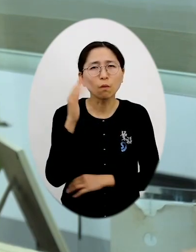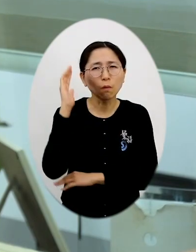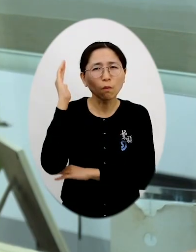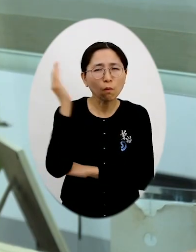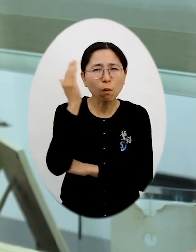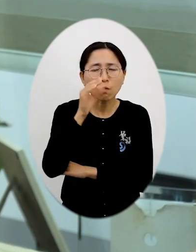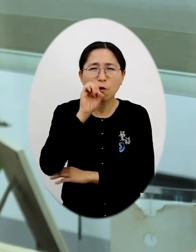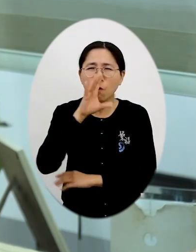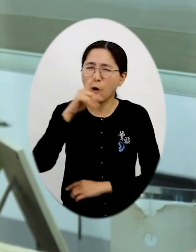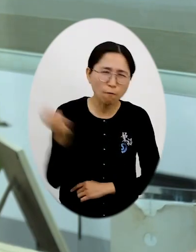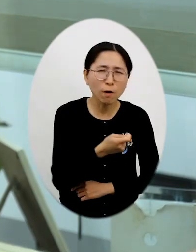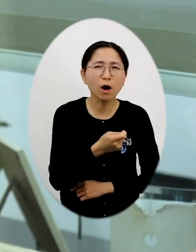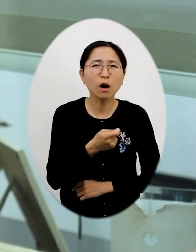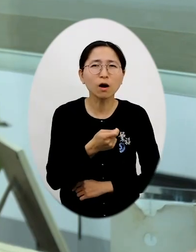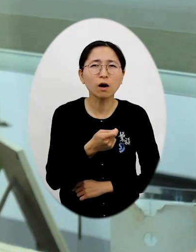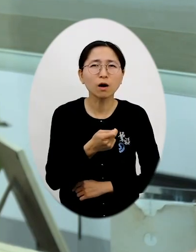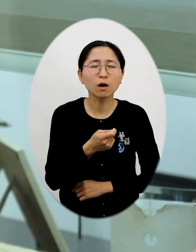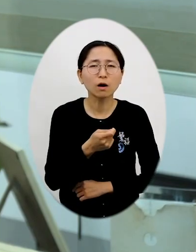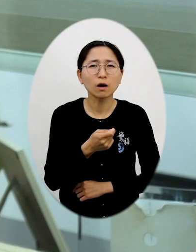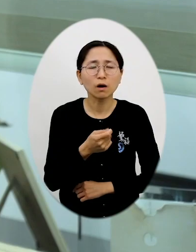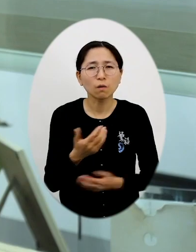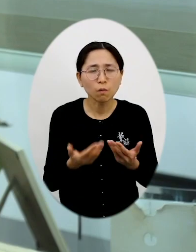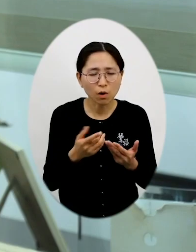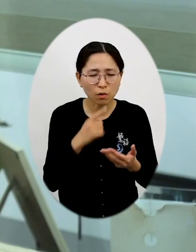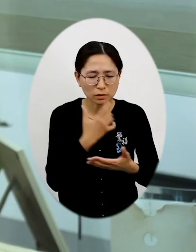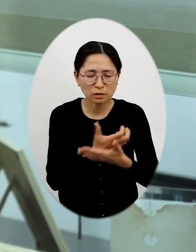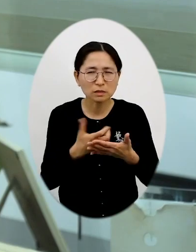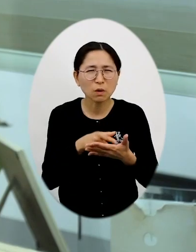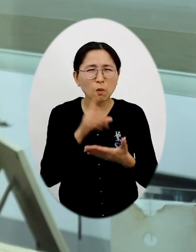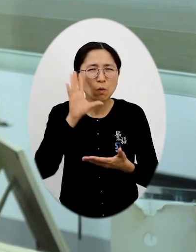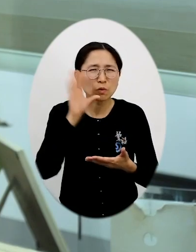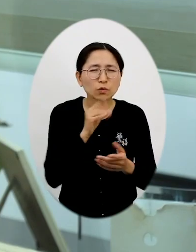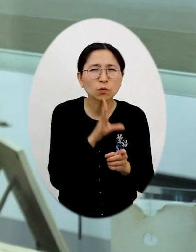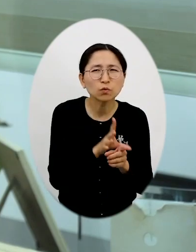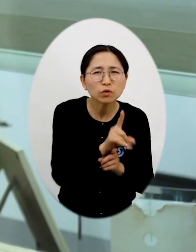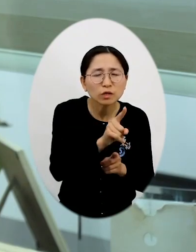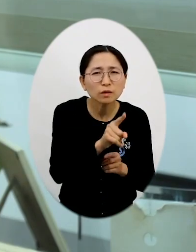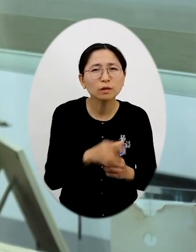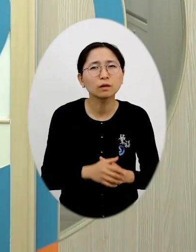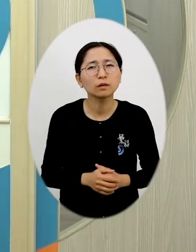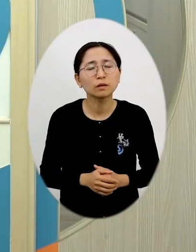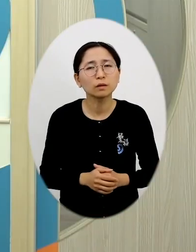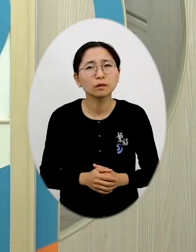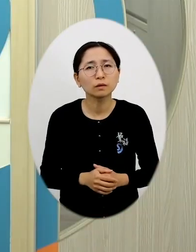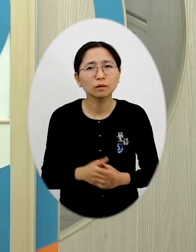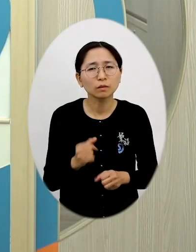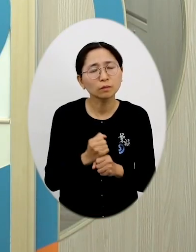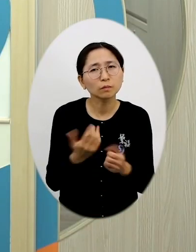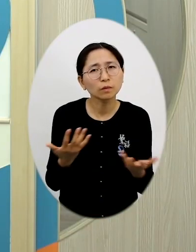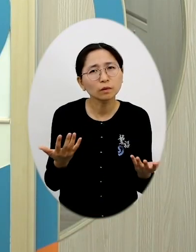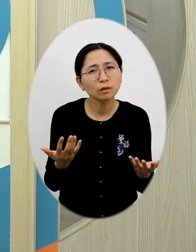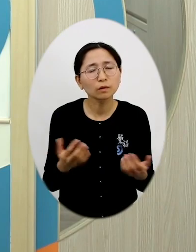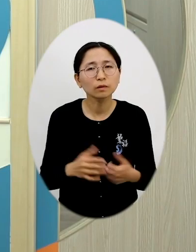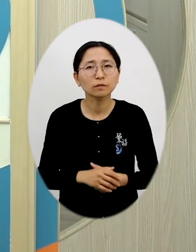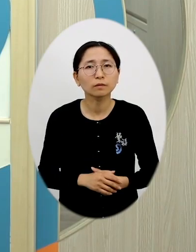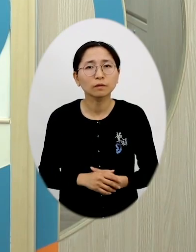個講者講得很快， 很快， 又或者是一些很深的專業的詞彙咯。